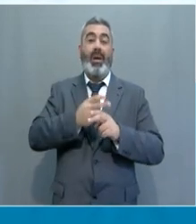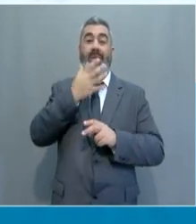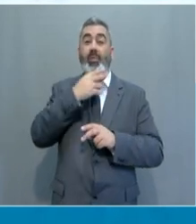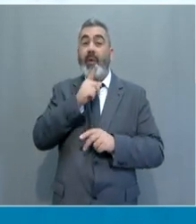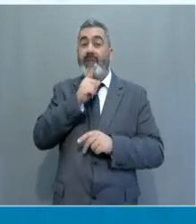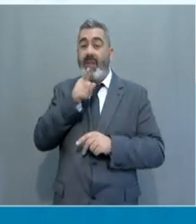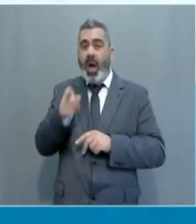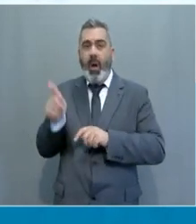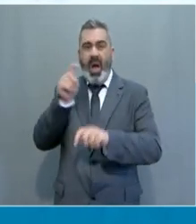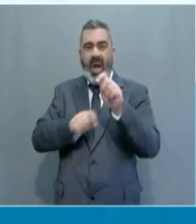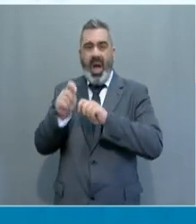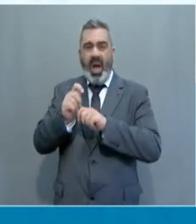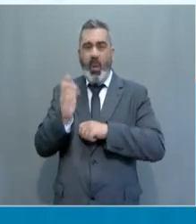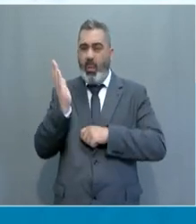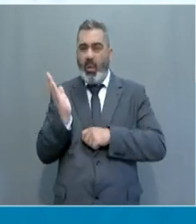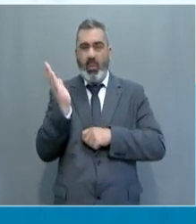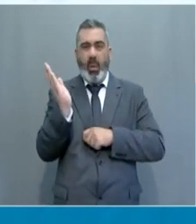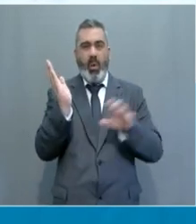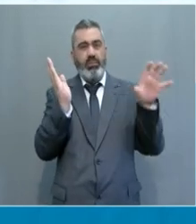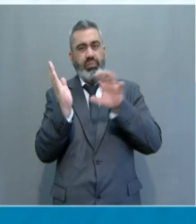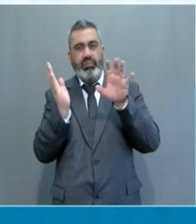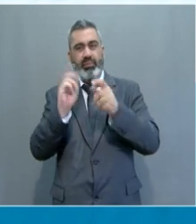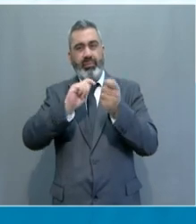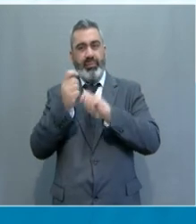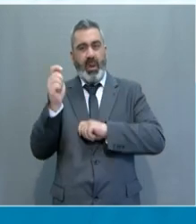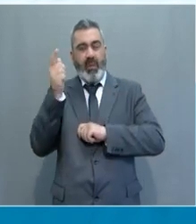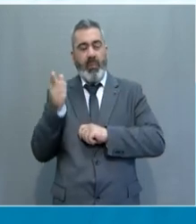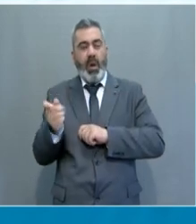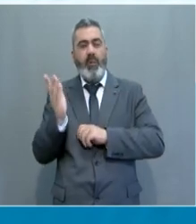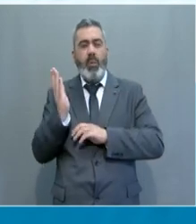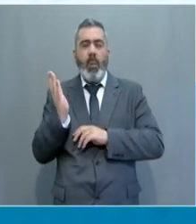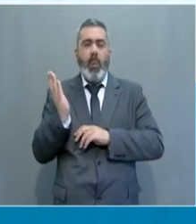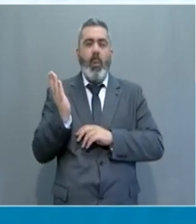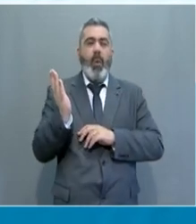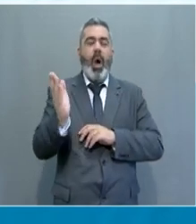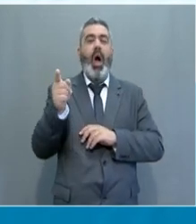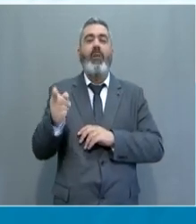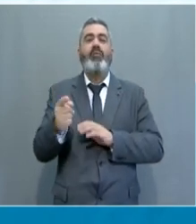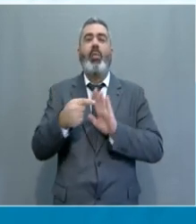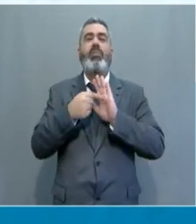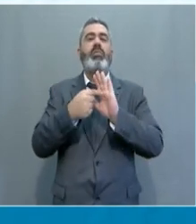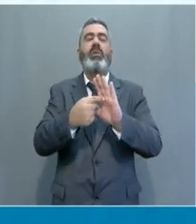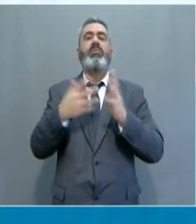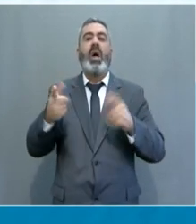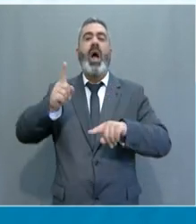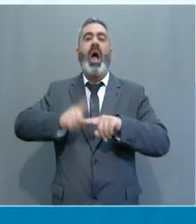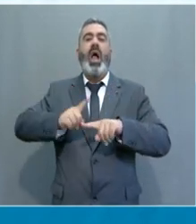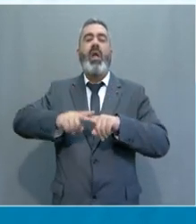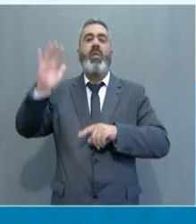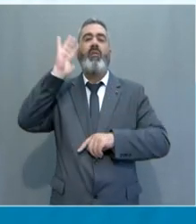εγκαινιάζουμε συμβολίζει μια συνολική αλλαγή, στο ενεργειακό και στο